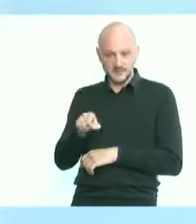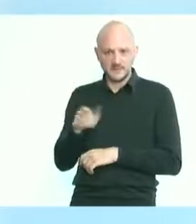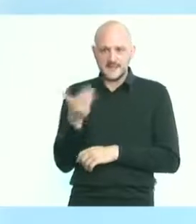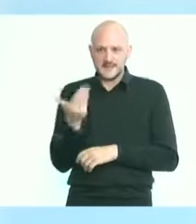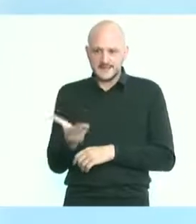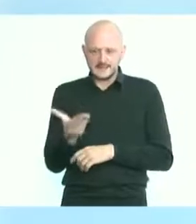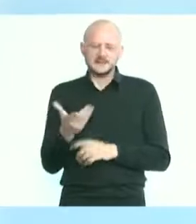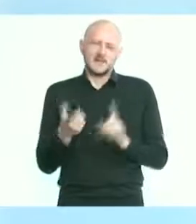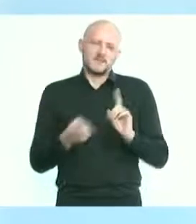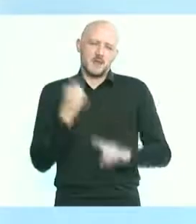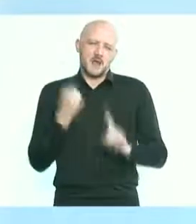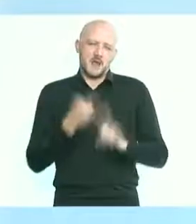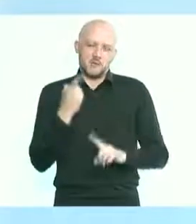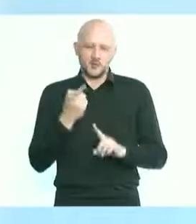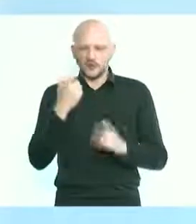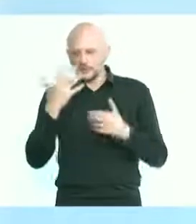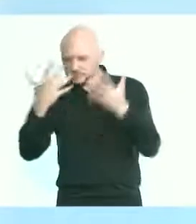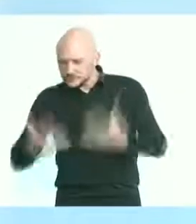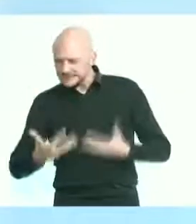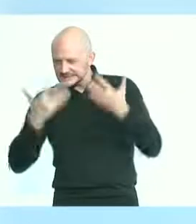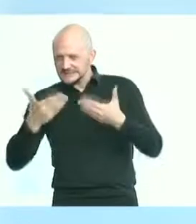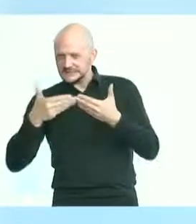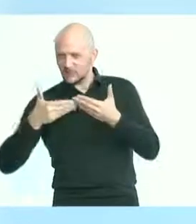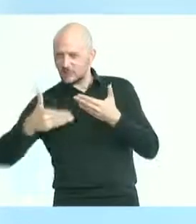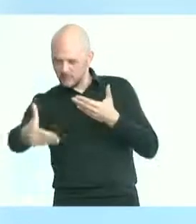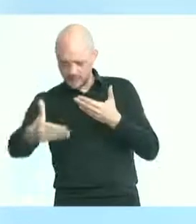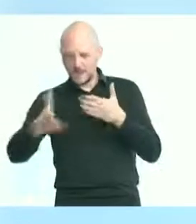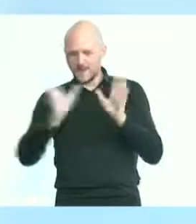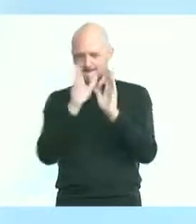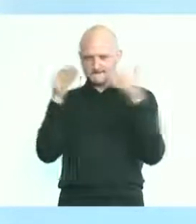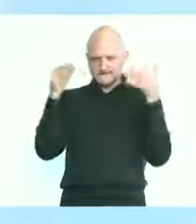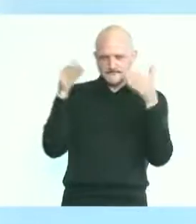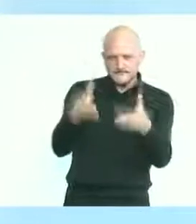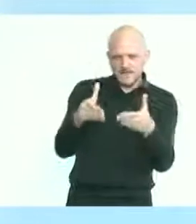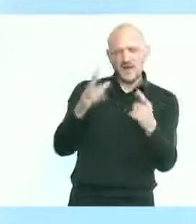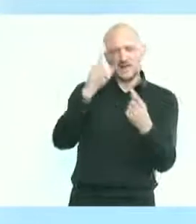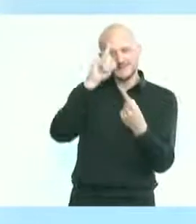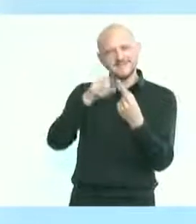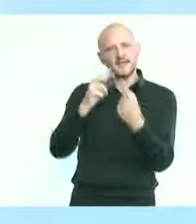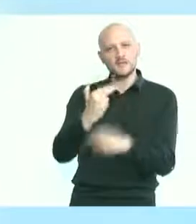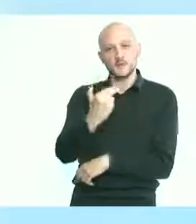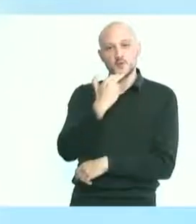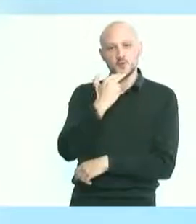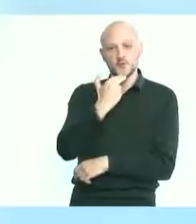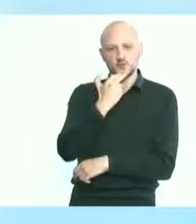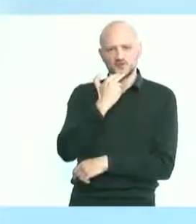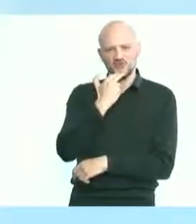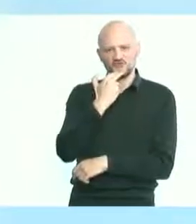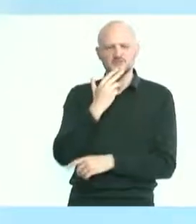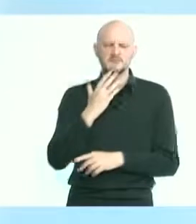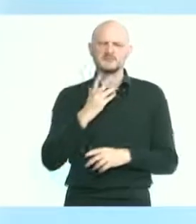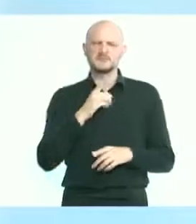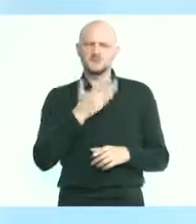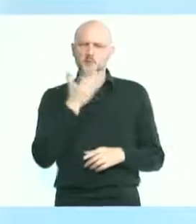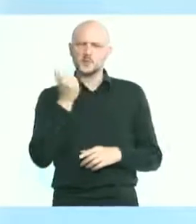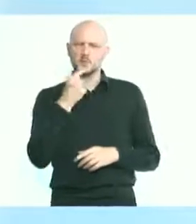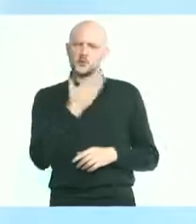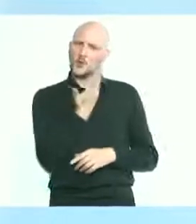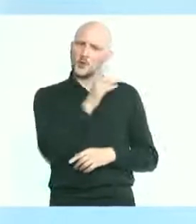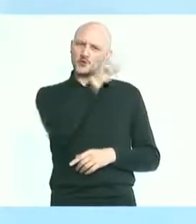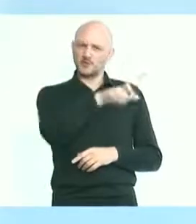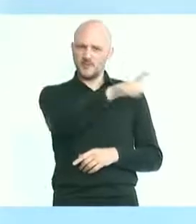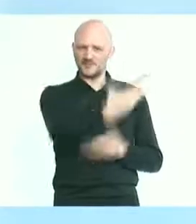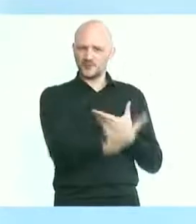qui sera centré sur l'accessibilité d'usage, mais je laisserai Yann Jondot en parler parce qu'il en parle beaucoup mieux que moi. Ce site permet